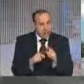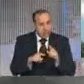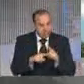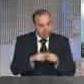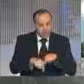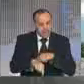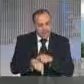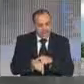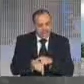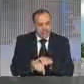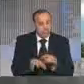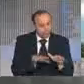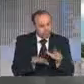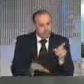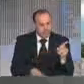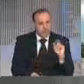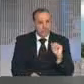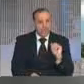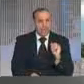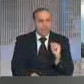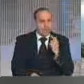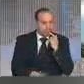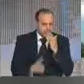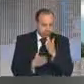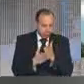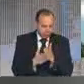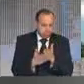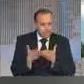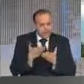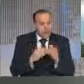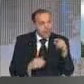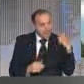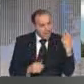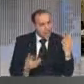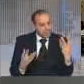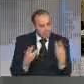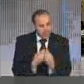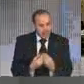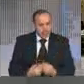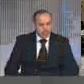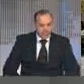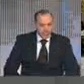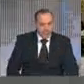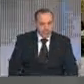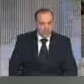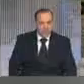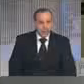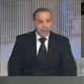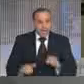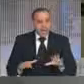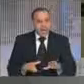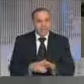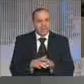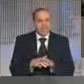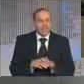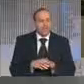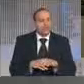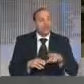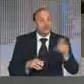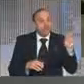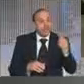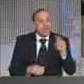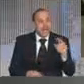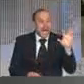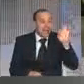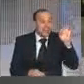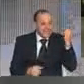اللجان اللي قاعده تقوم بالعمل هذا وعننا الحقيقه حتى في اطار تعاون الدولي قاعدين يقوموا به وفي ظل احتفال شركه النقل بالساحل بمرور